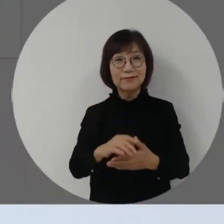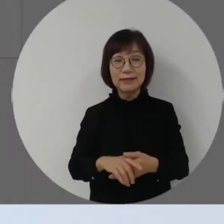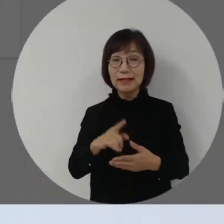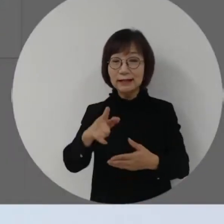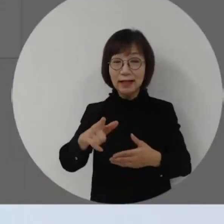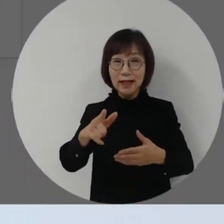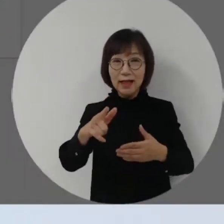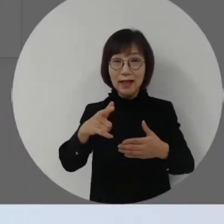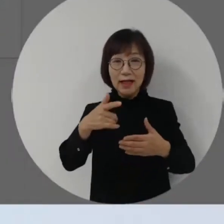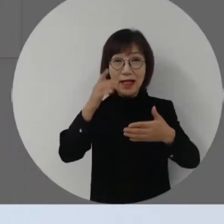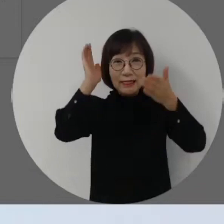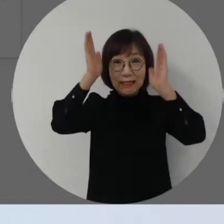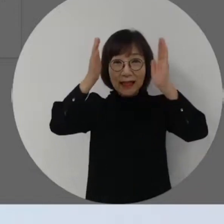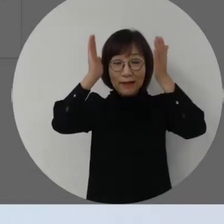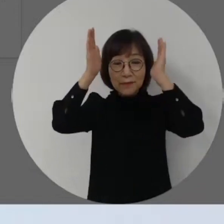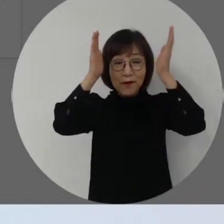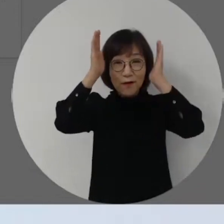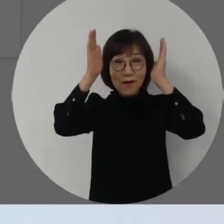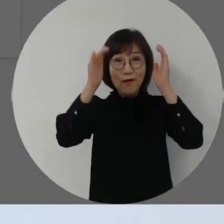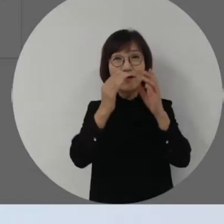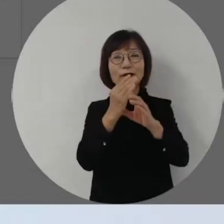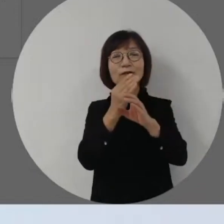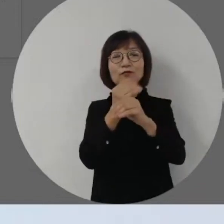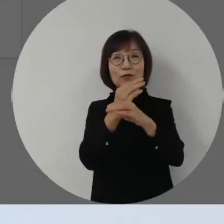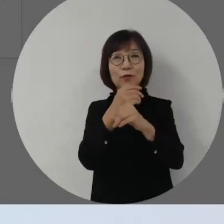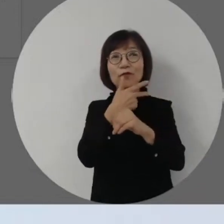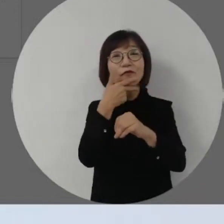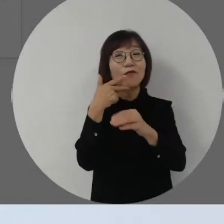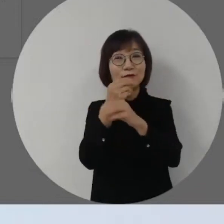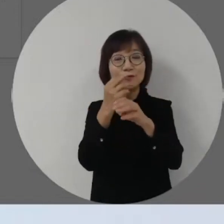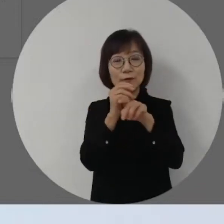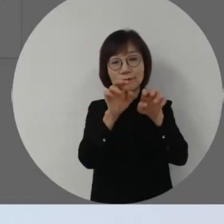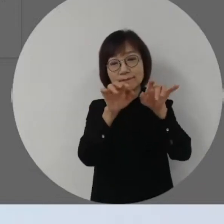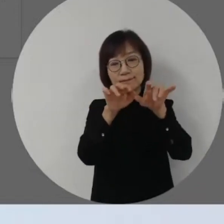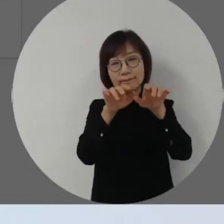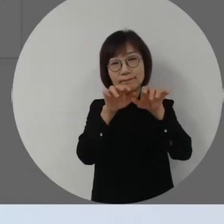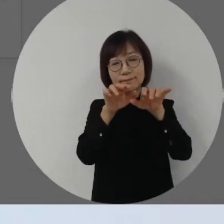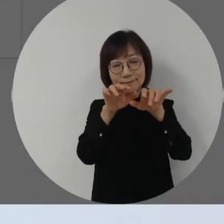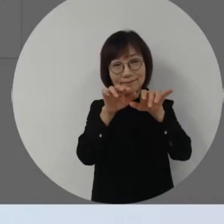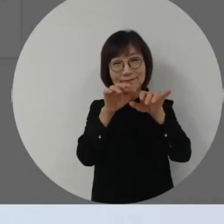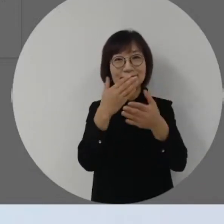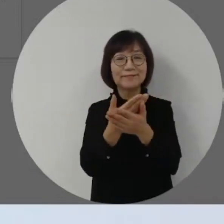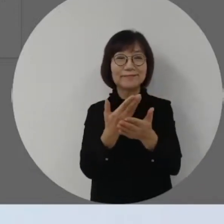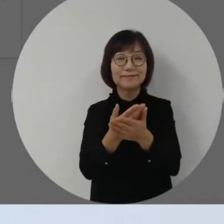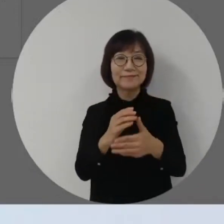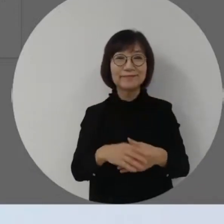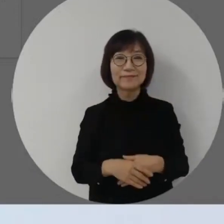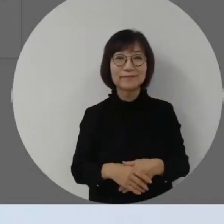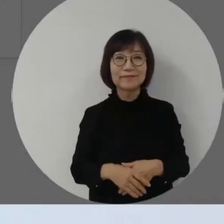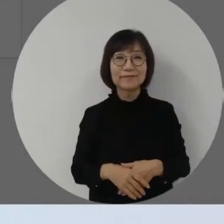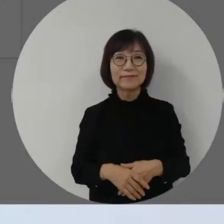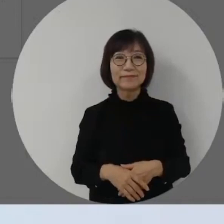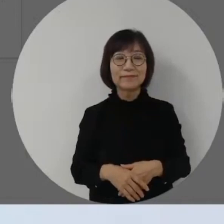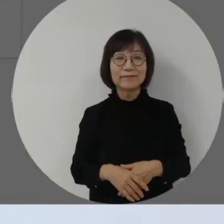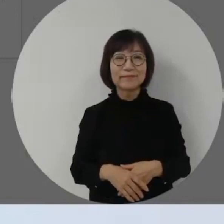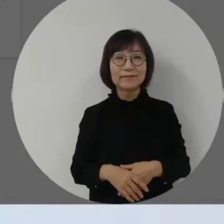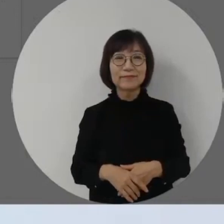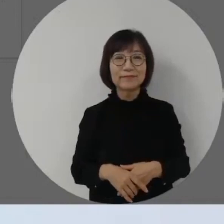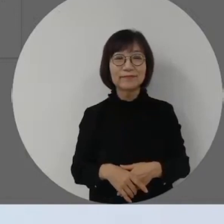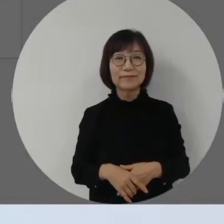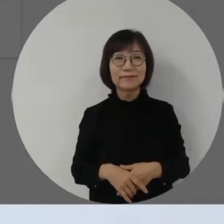엣지 브라우저에서 했기 때문에 설명만 드리도록 할게요. 그리고 저장하시면 네이버가 시작 페이지로 뜨게